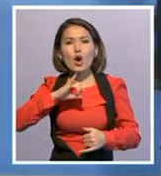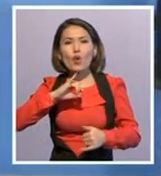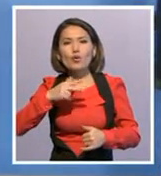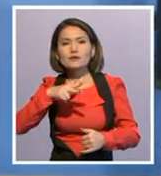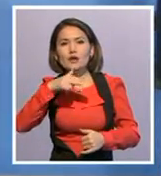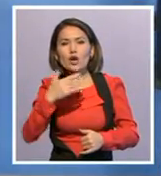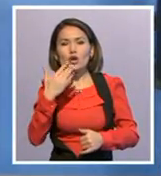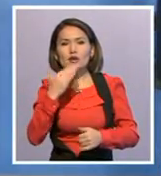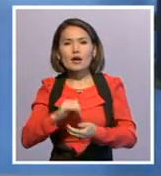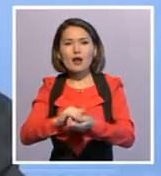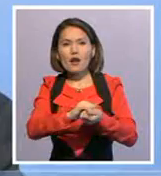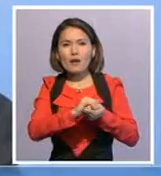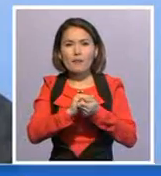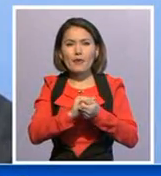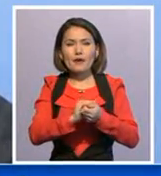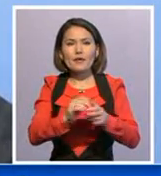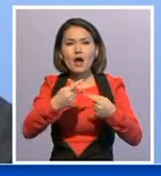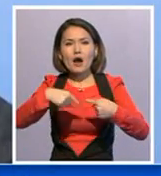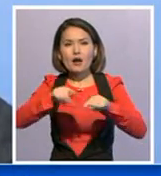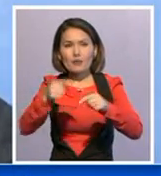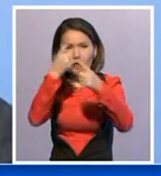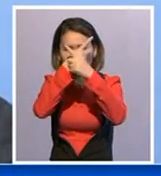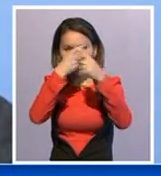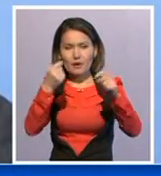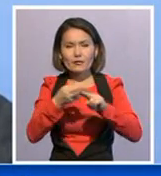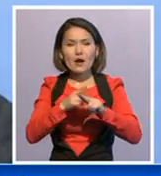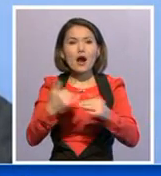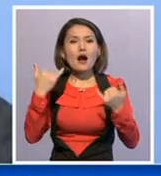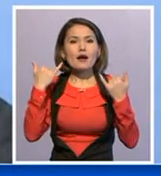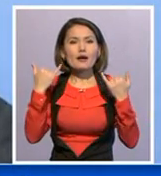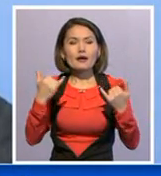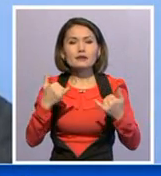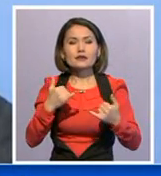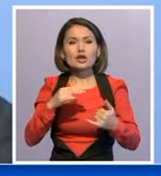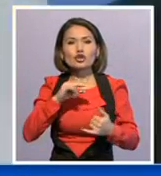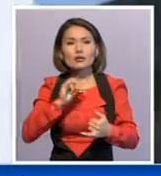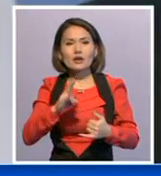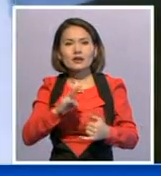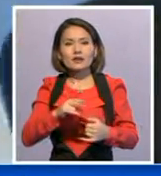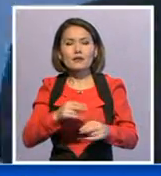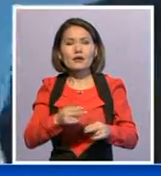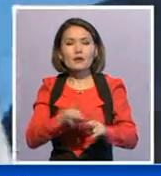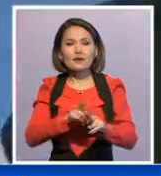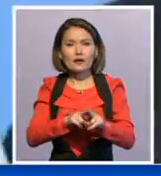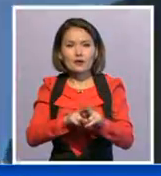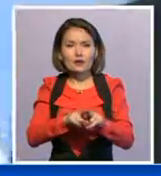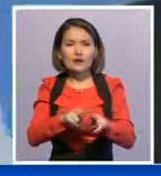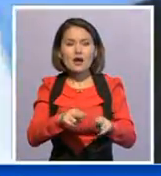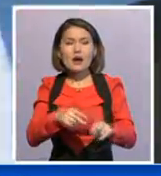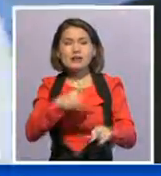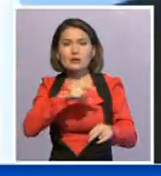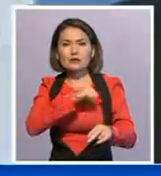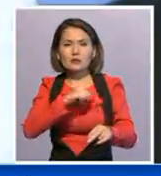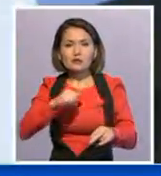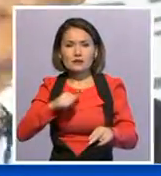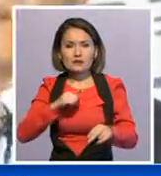ұлттық ассамблеясының барлау комитетінің өкілдері мәлімдеді. Олардың айтуынша Чанның зеңбірекпен атылғаны әлі расталған жоқ. Бірақ бұған дейін